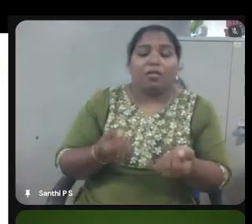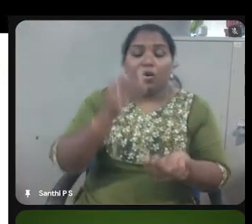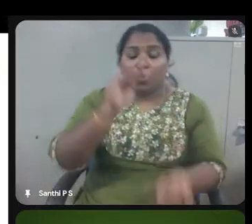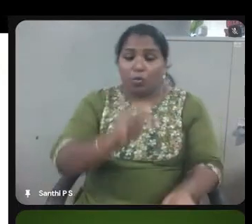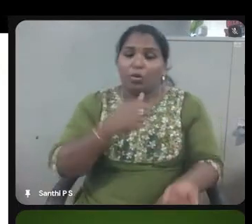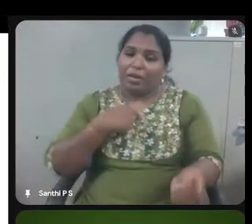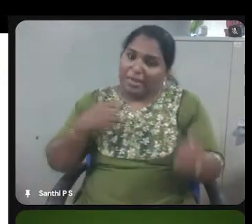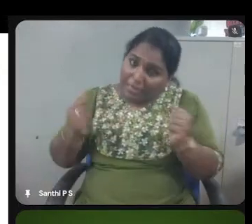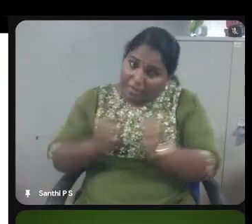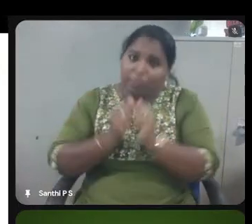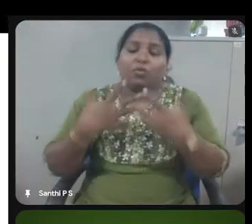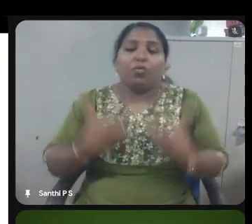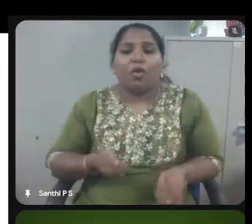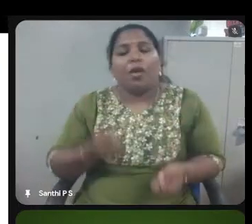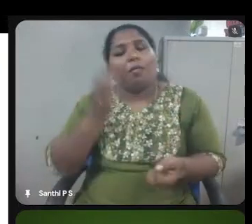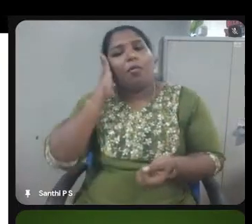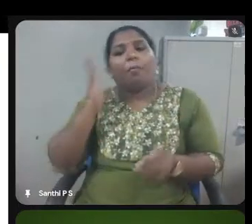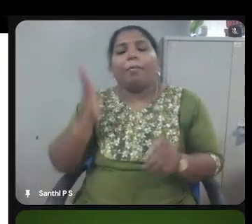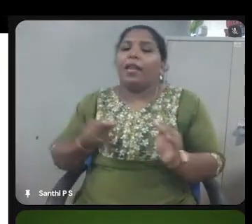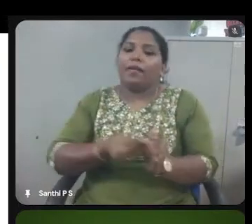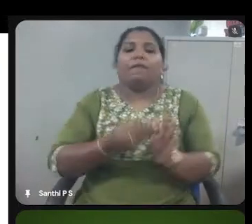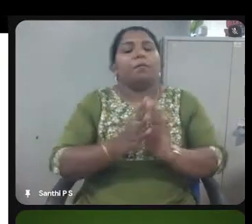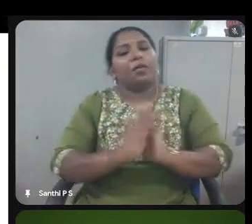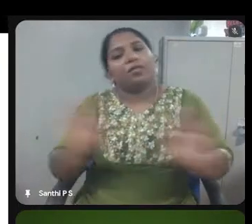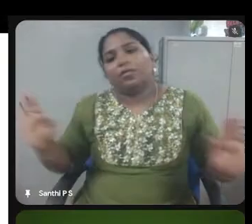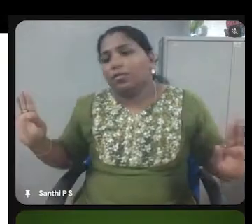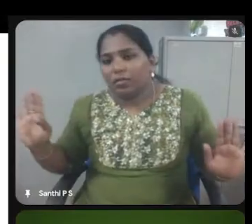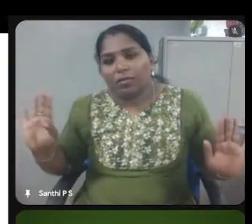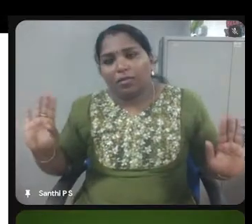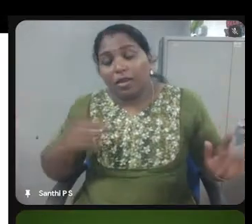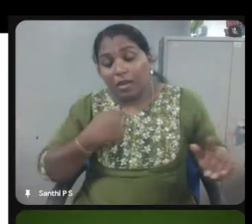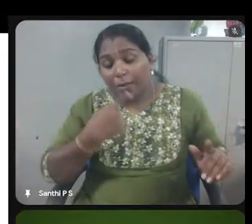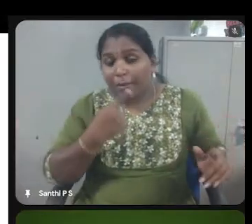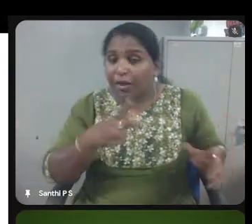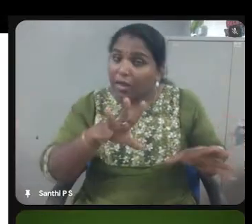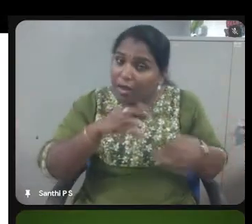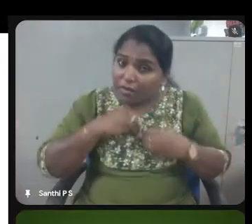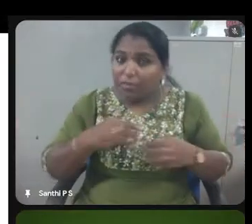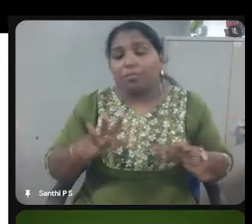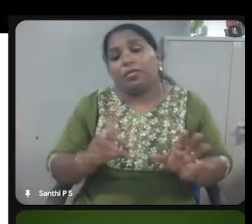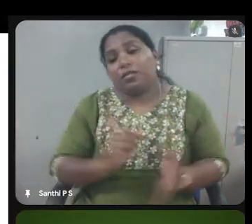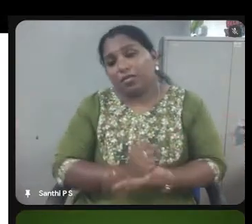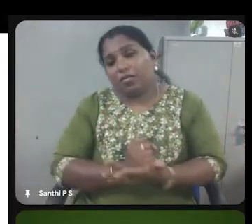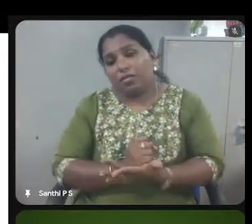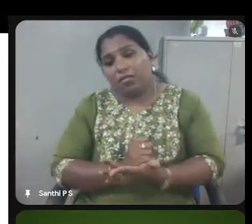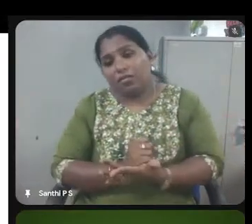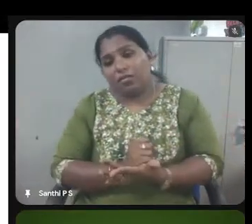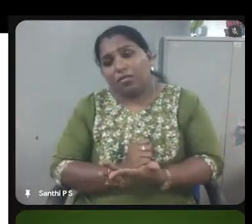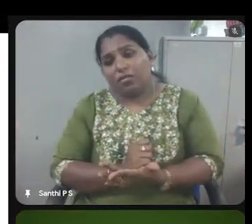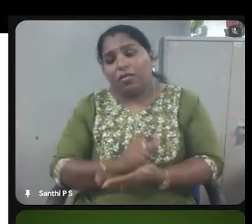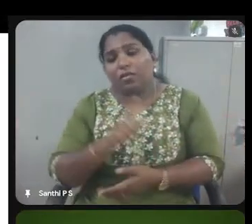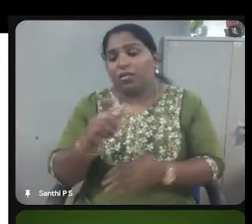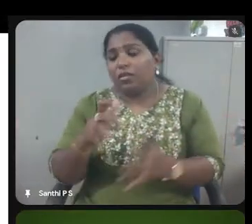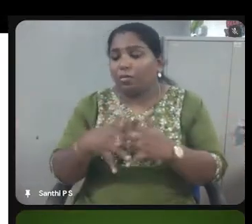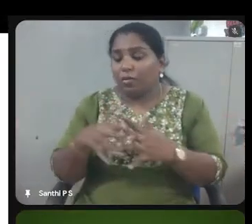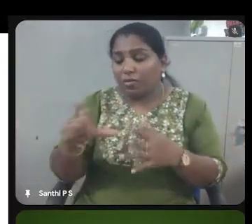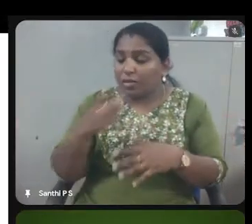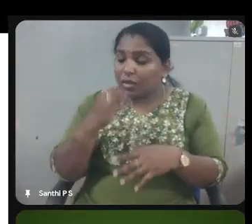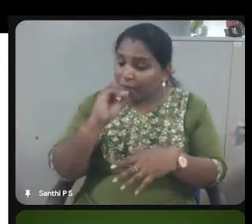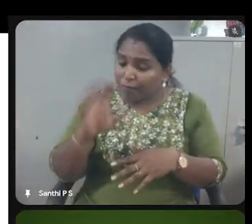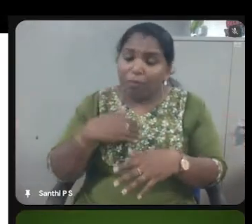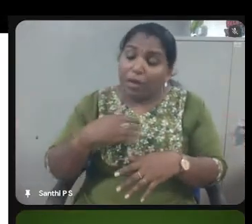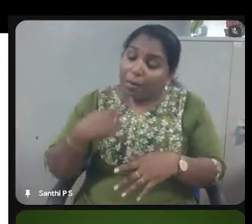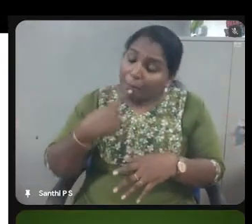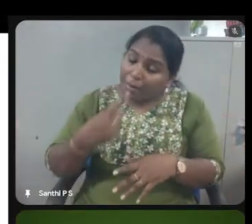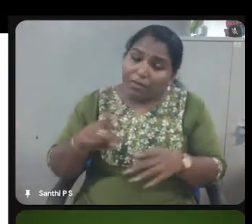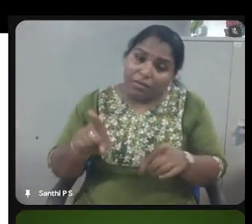കുട്ടി അവരുടെ കൂടെ നിൽക്കണം, അവര് പറയുന്നതൊക്കെ കേൾക്കണം, അവര് പറയുന്ന കാര്യങ്ങളെ കോടതിയിൽ പറയാവൂ അല്ലെങ്കിൽ CWCയിൽ പറയാവൂ. അതിന് വേണ്ടിയിട്ട് മൊബൈൽ